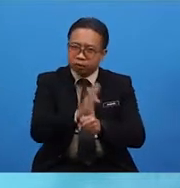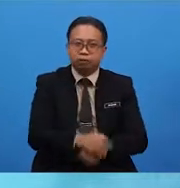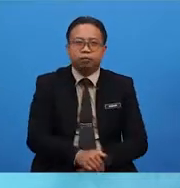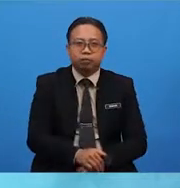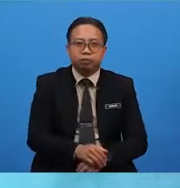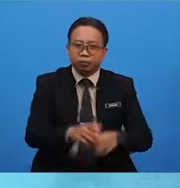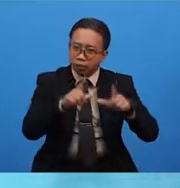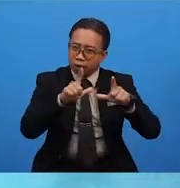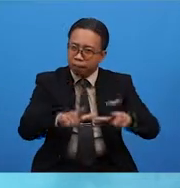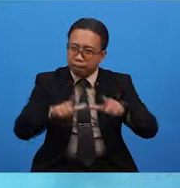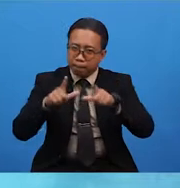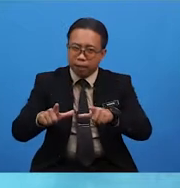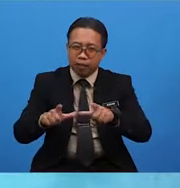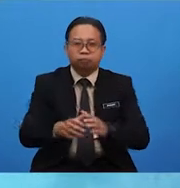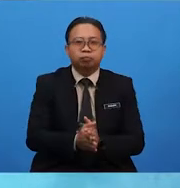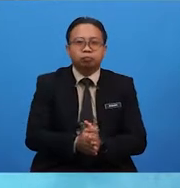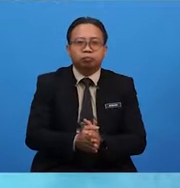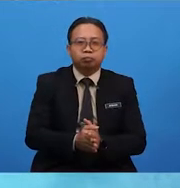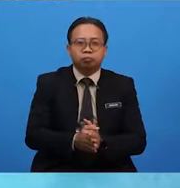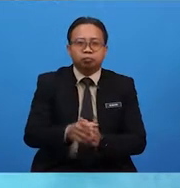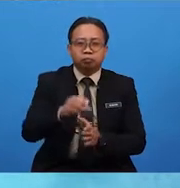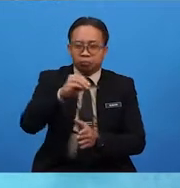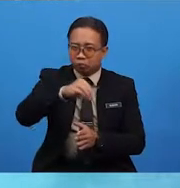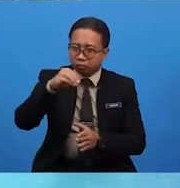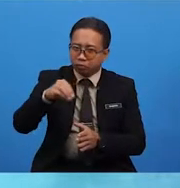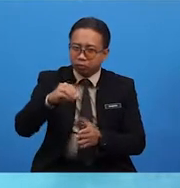Hai stampel dan kolaps kertas